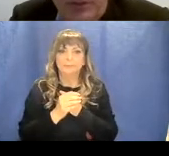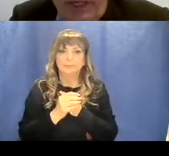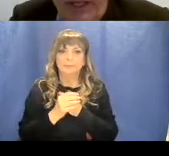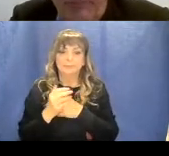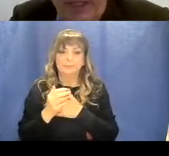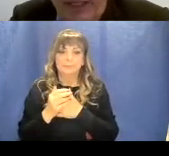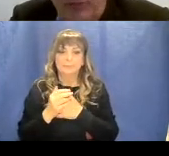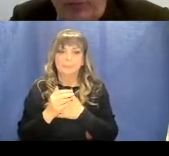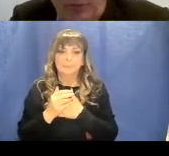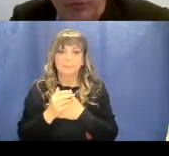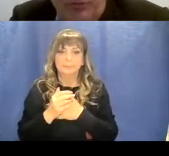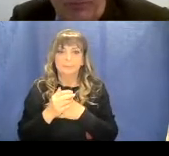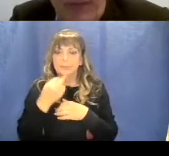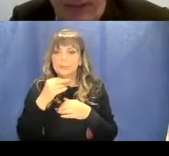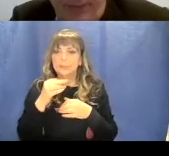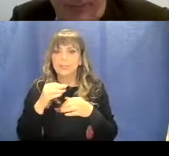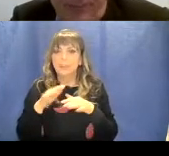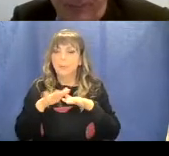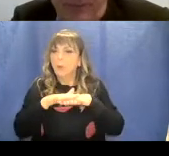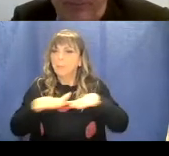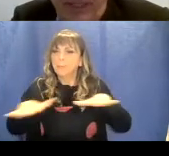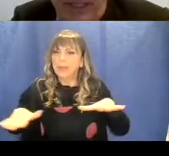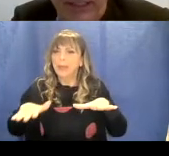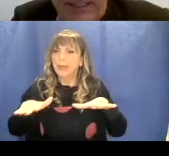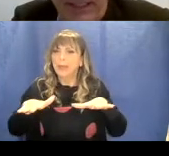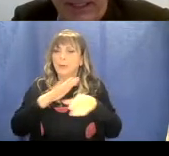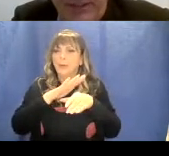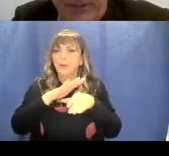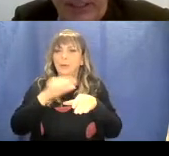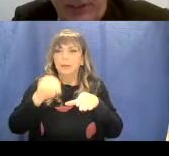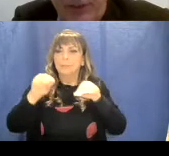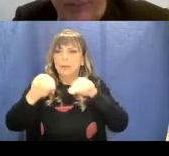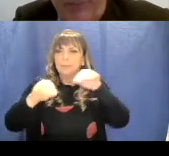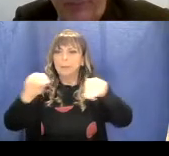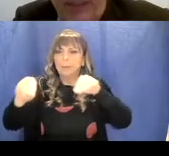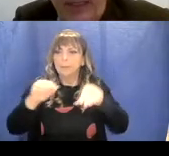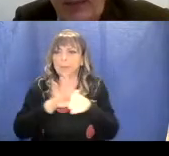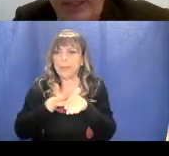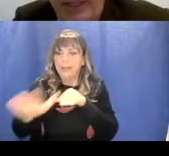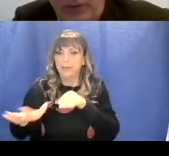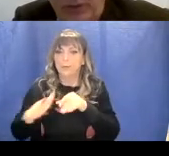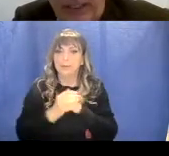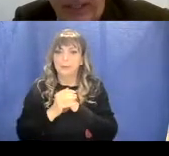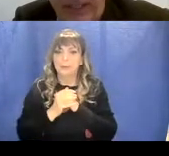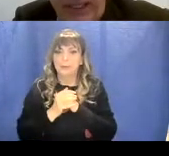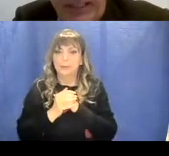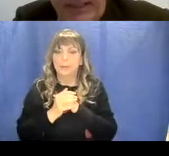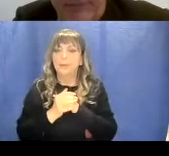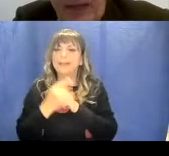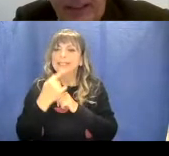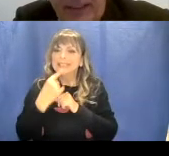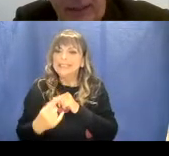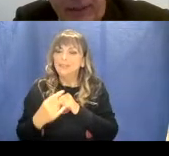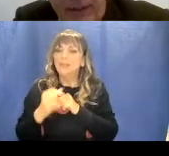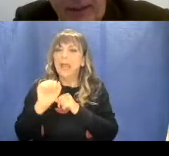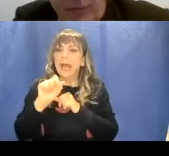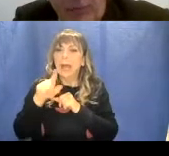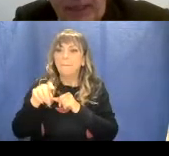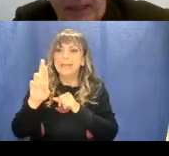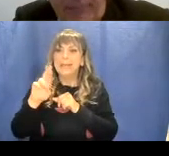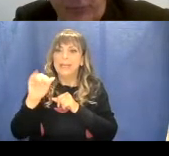questo modo si può riempire di nuovo tutto il piano però la tassellazione si dice aperiodica perché se fate